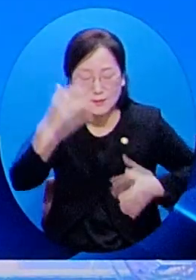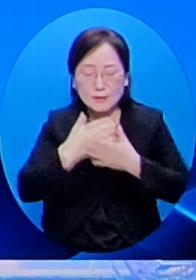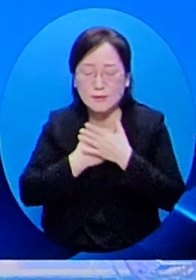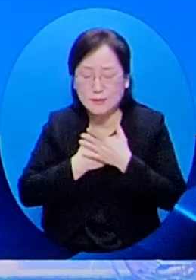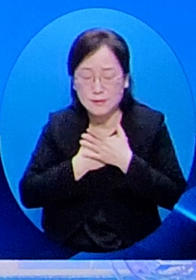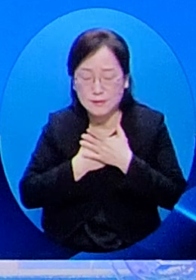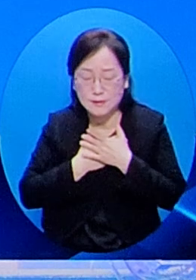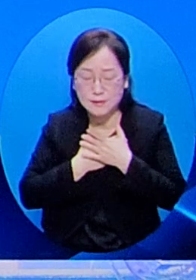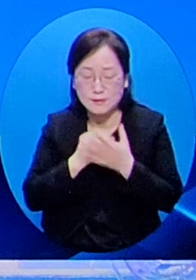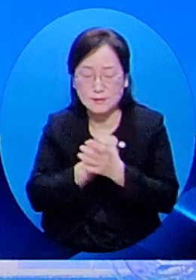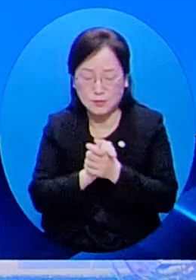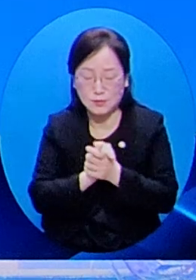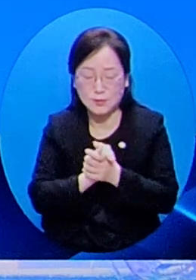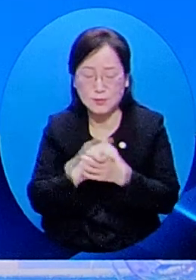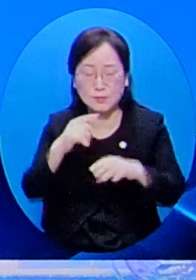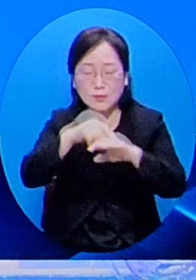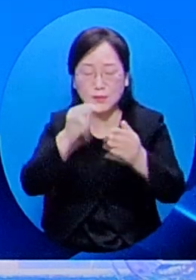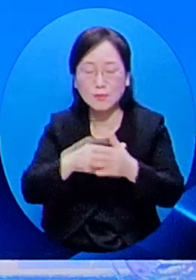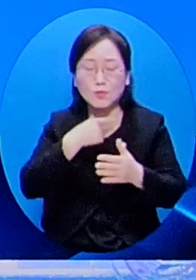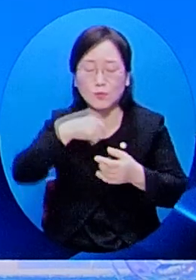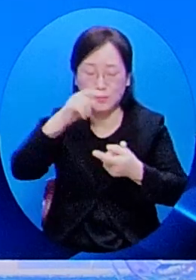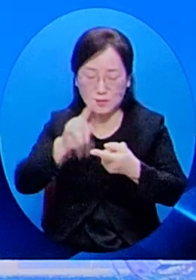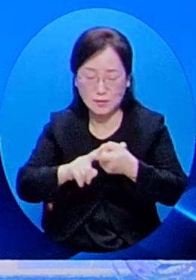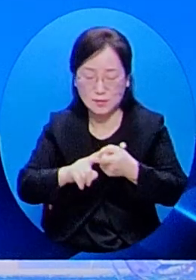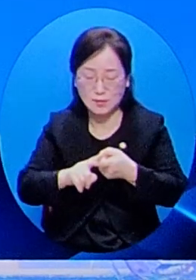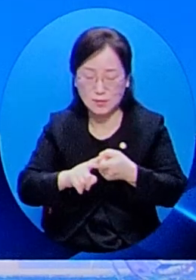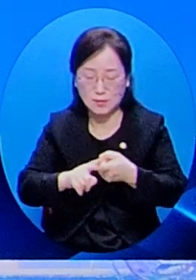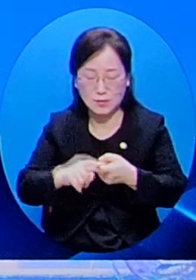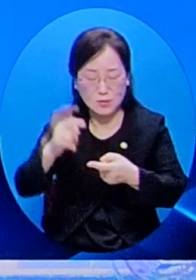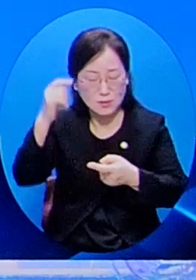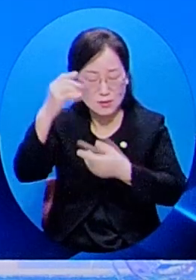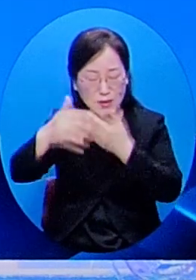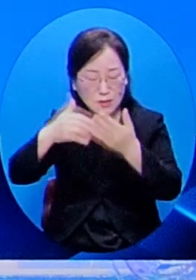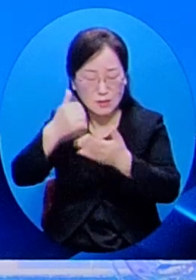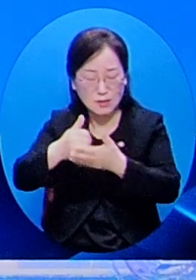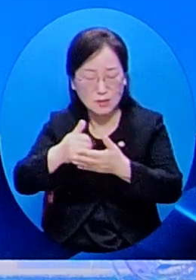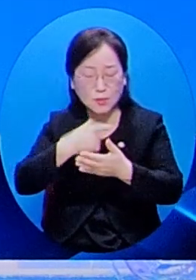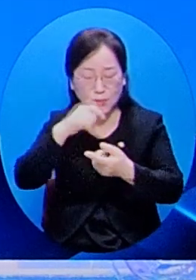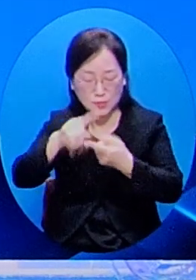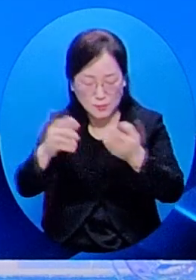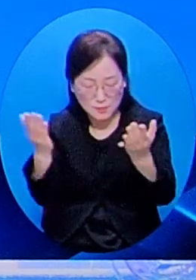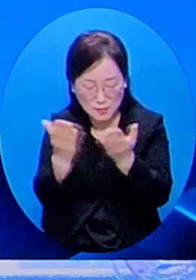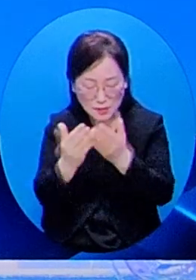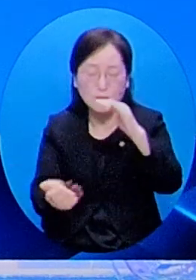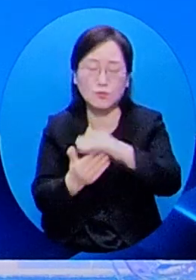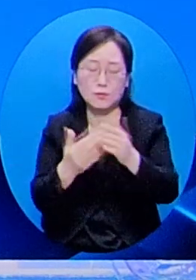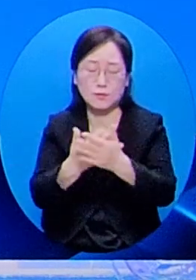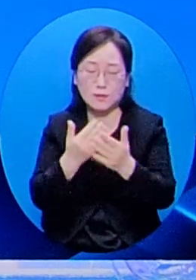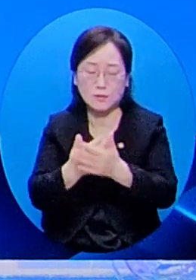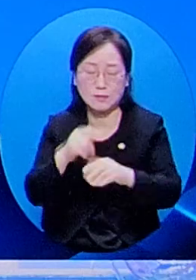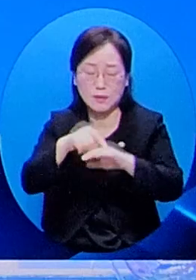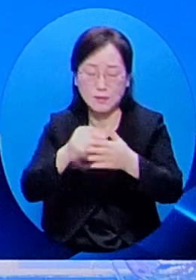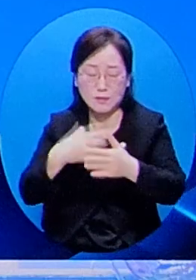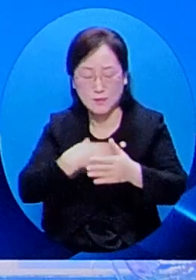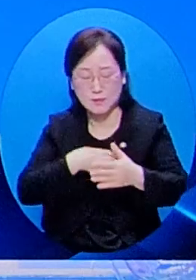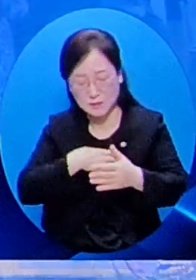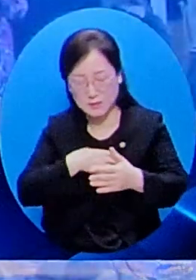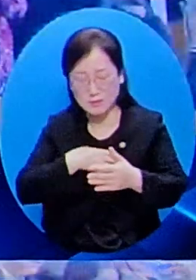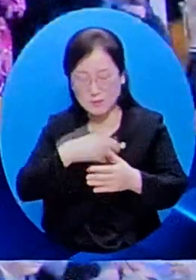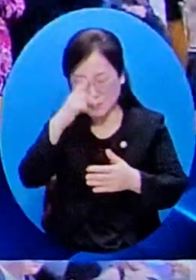기도합니다. 저들의 마음의 뜻과 소원이 주의 뜻 가운데 이루어지게 하여 주시옵소서. 마음의 염려, 그지, 걱정은